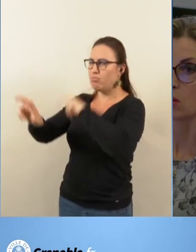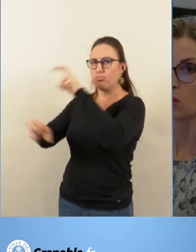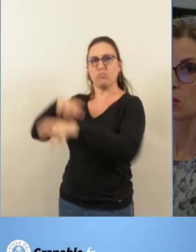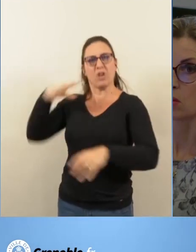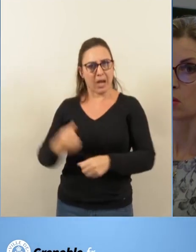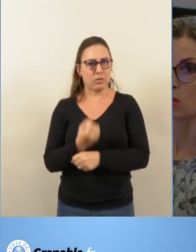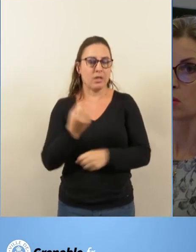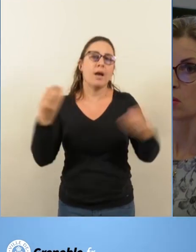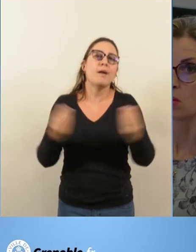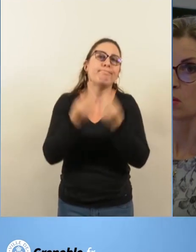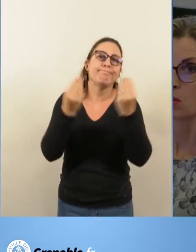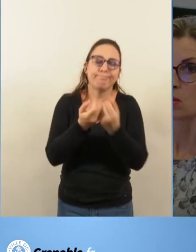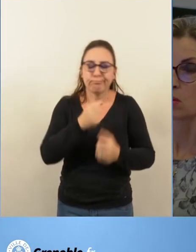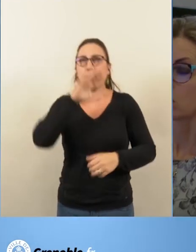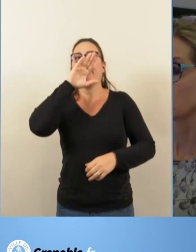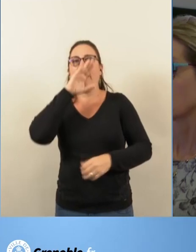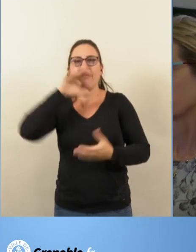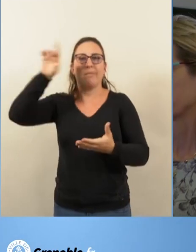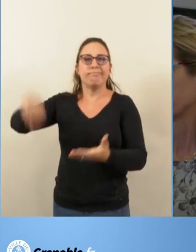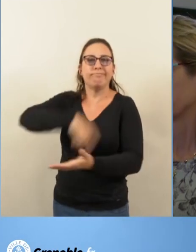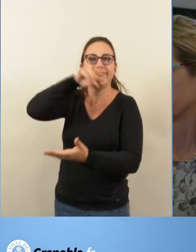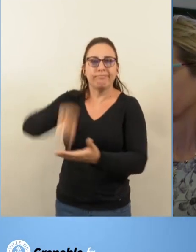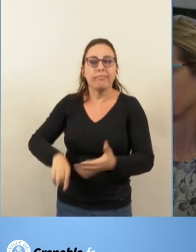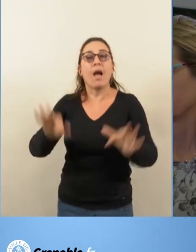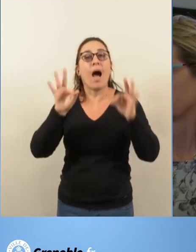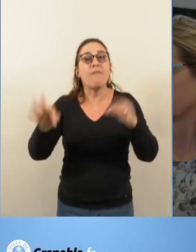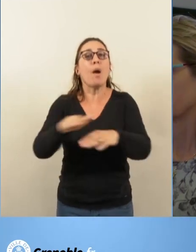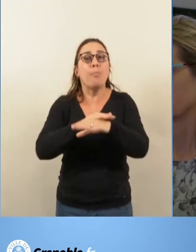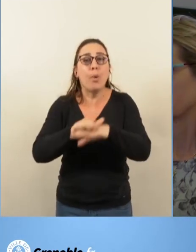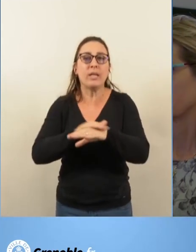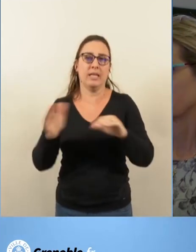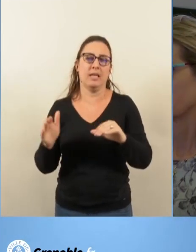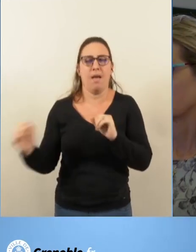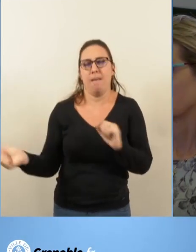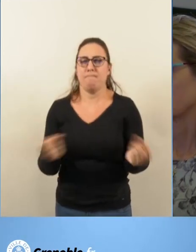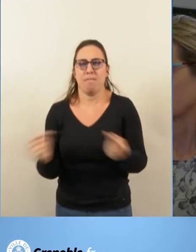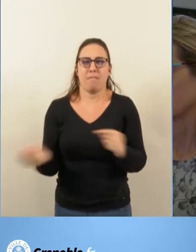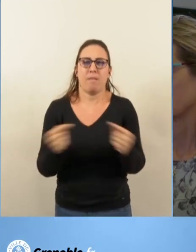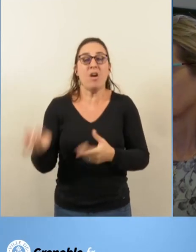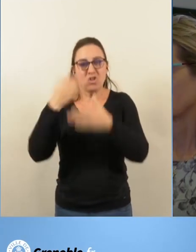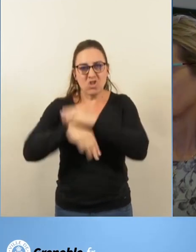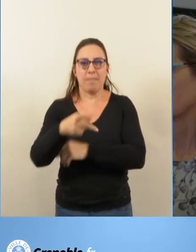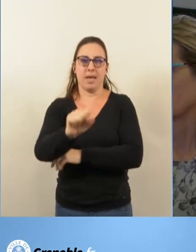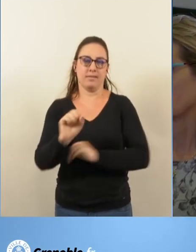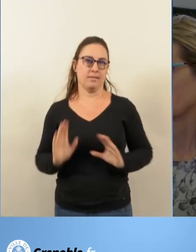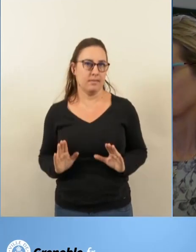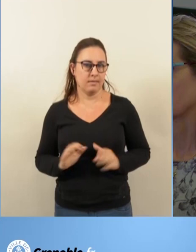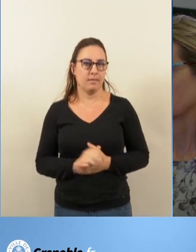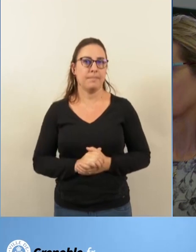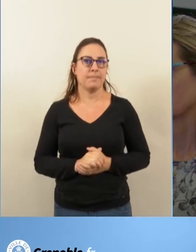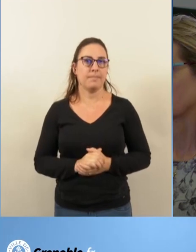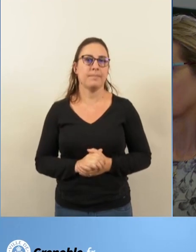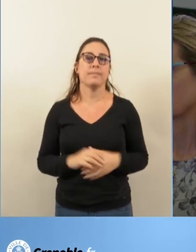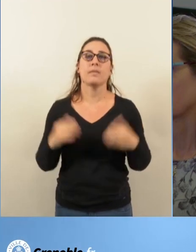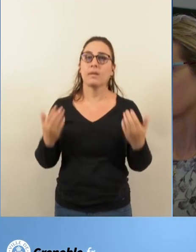a été malheureusement mis fin en suite pour des raisons politiciennes de bataille au sein du Parti socialiste aujourd'hui